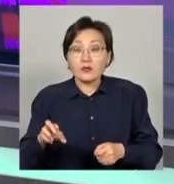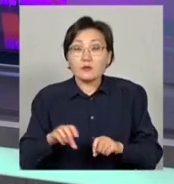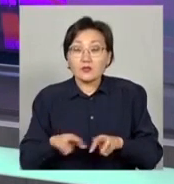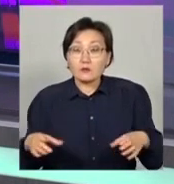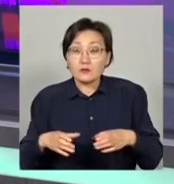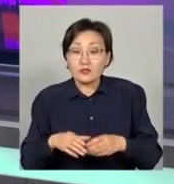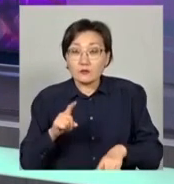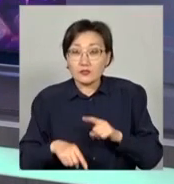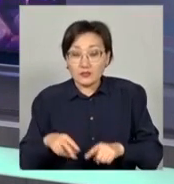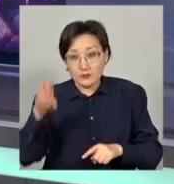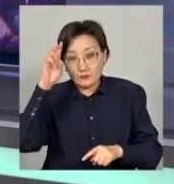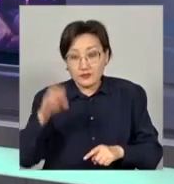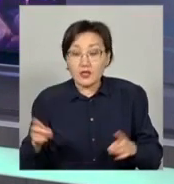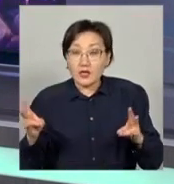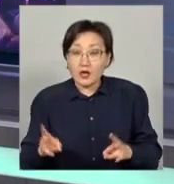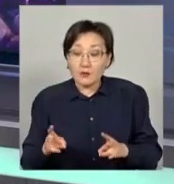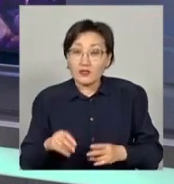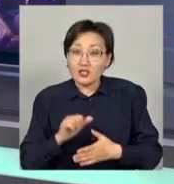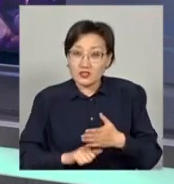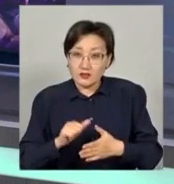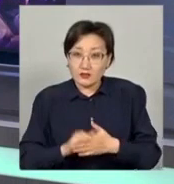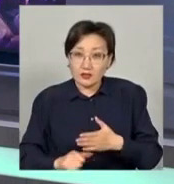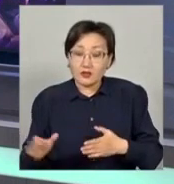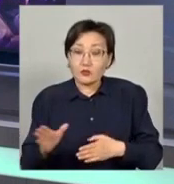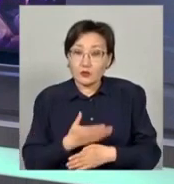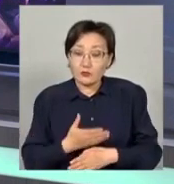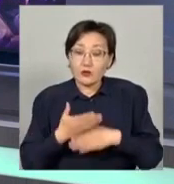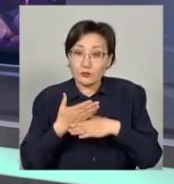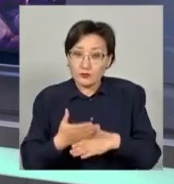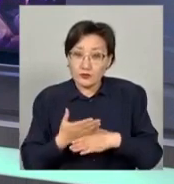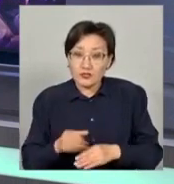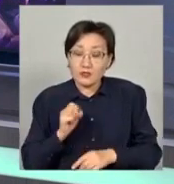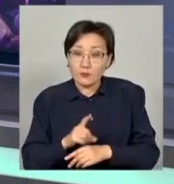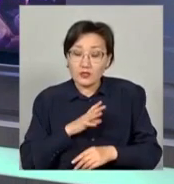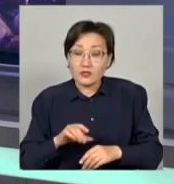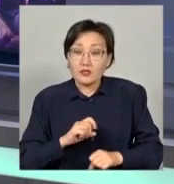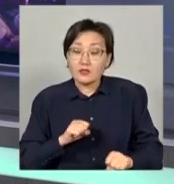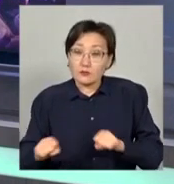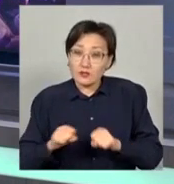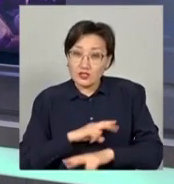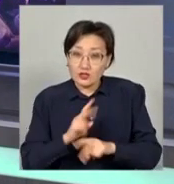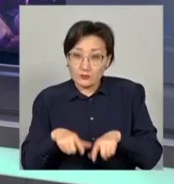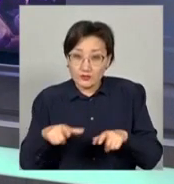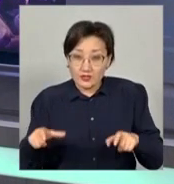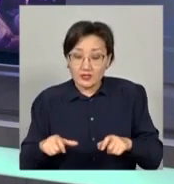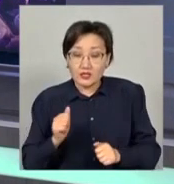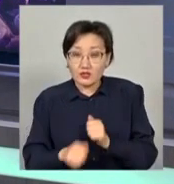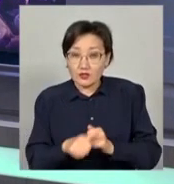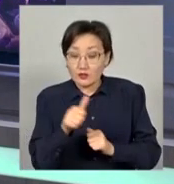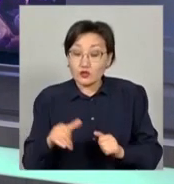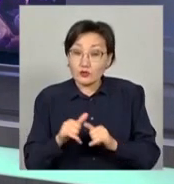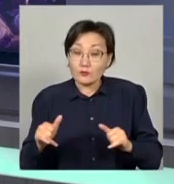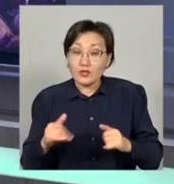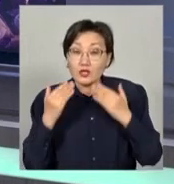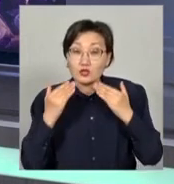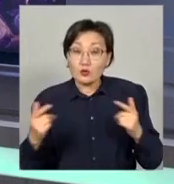бауырлас елдегі апаттың салдарын еңсеруге тапсырма берді. Ал Түркияда болған зілзаладан қаза тапқандар саны сағат сайын өсіп жатыр.